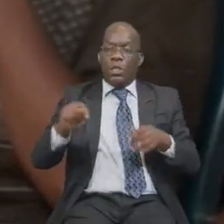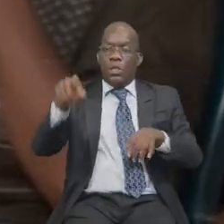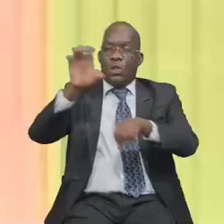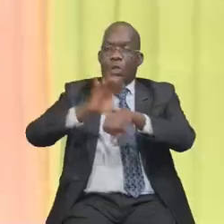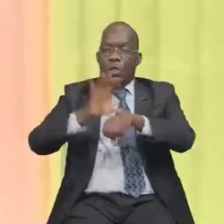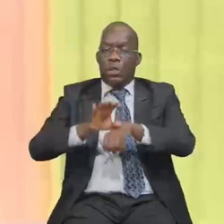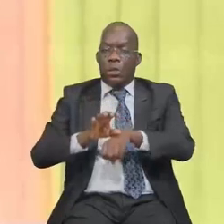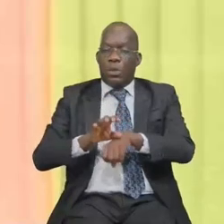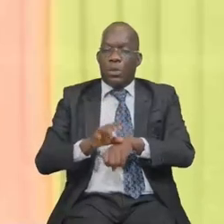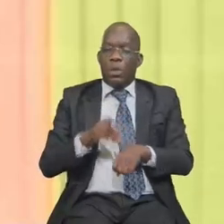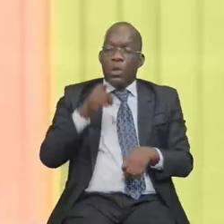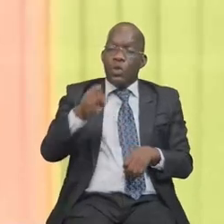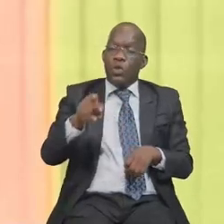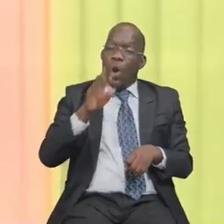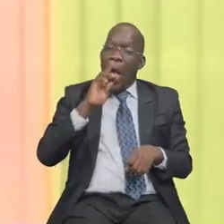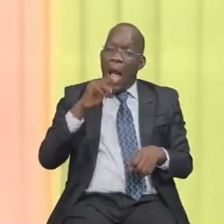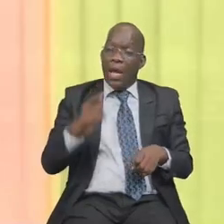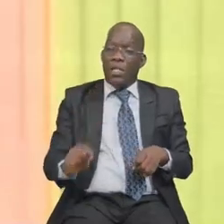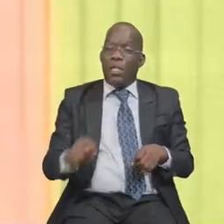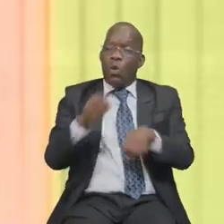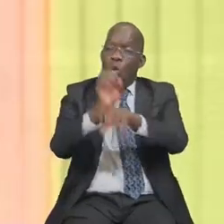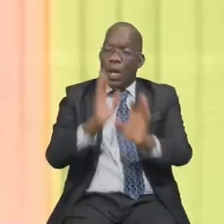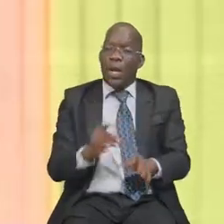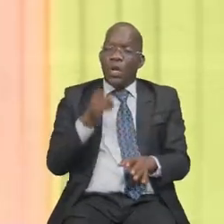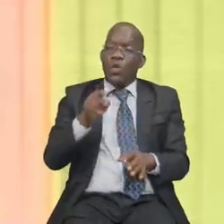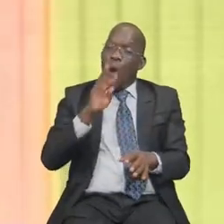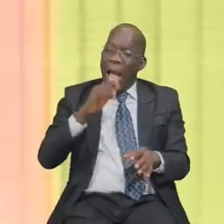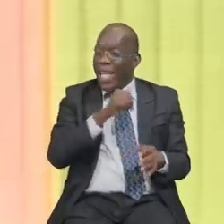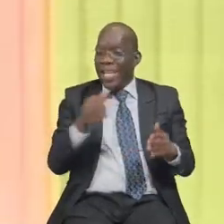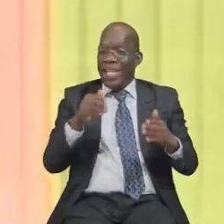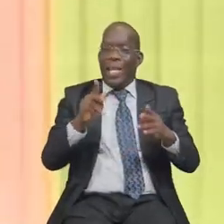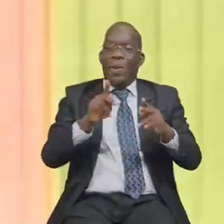Tu es ouvrier. Tu es un dirigeant de section.